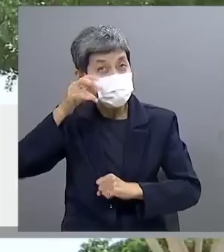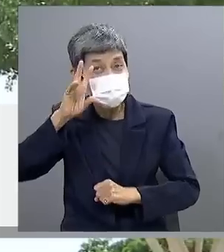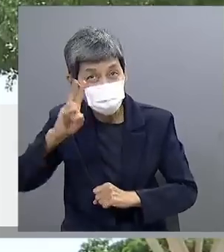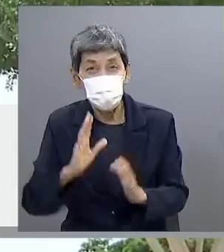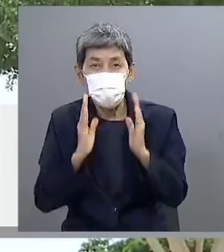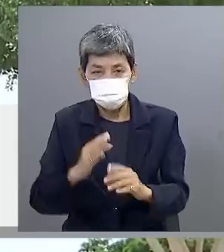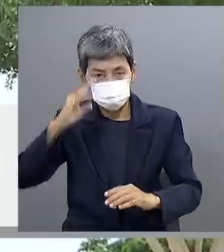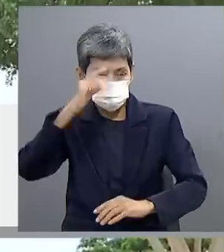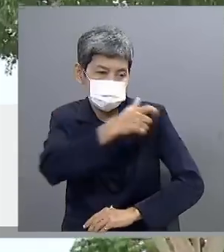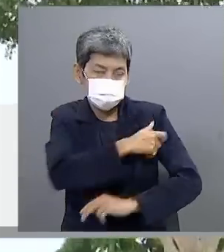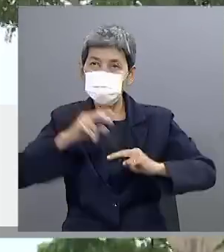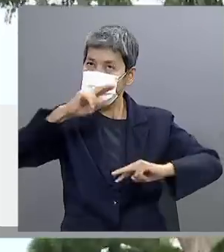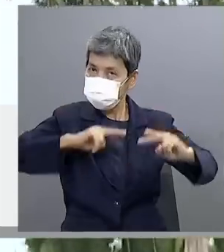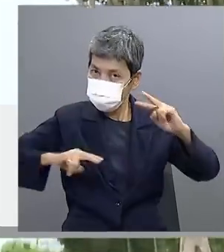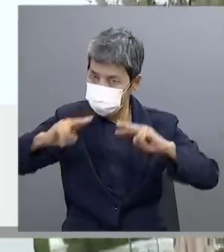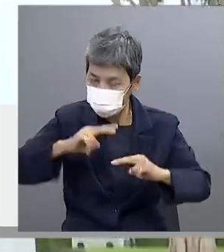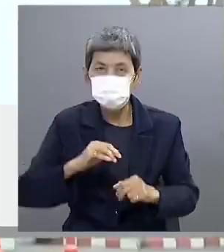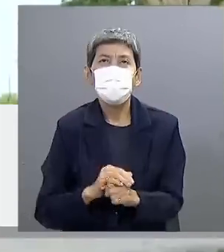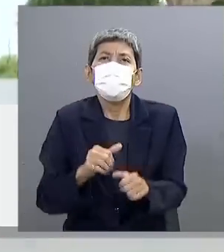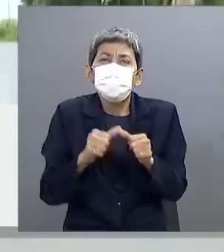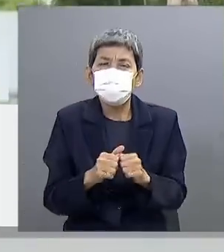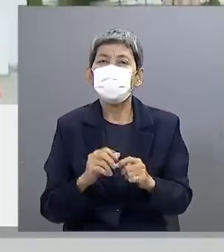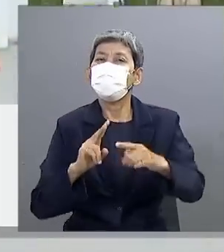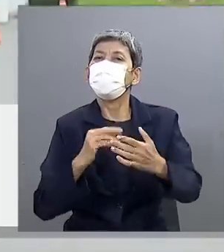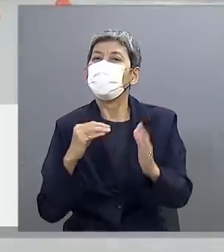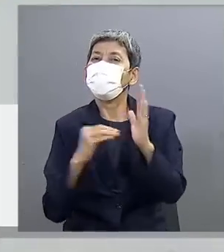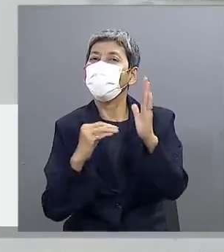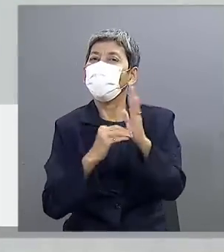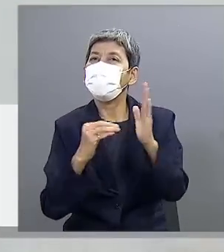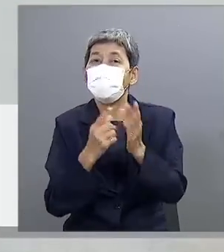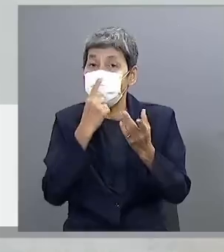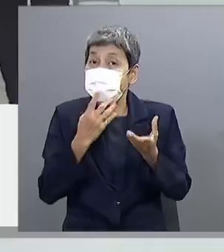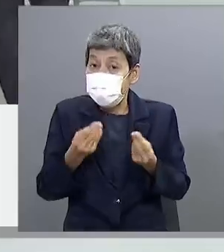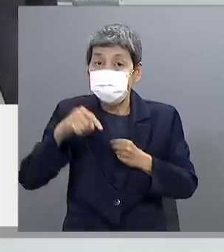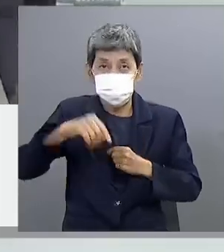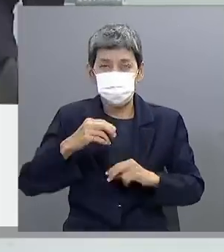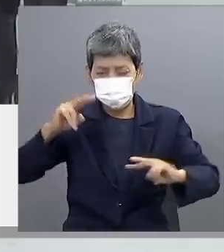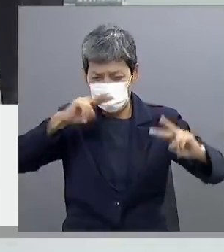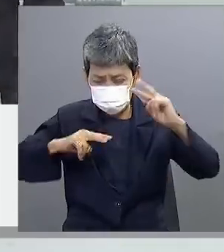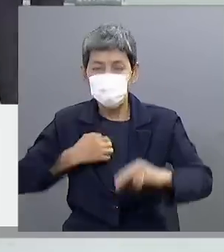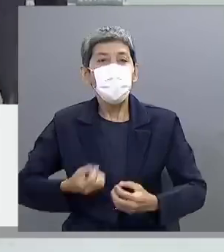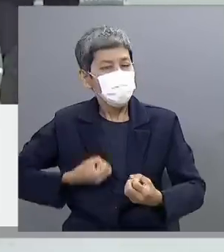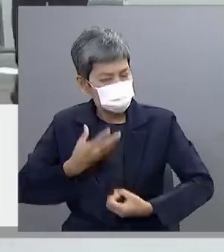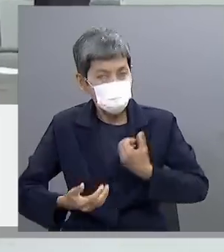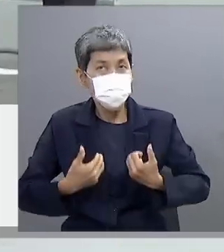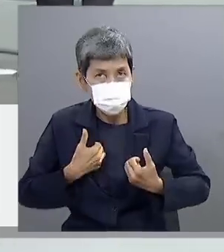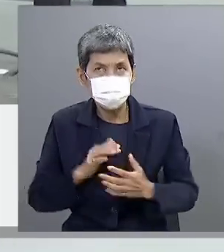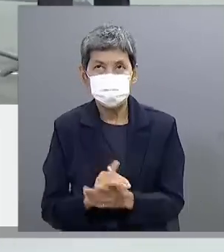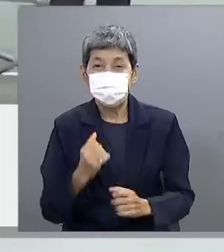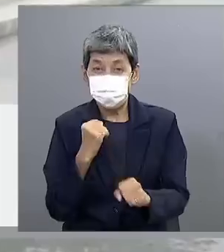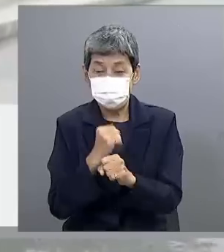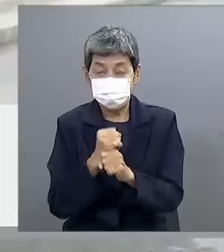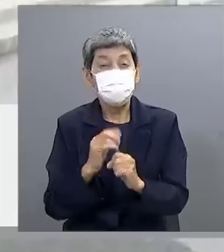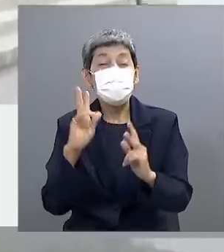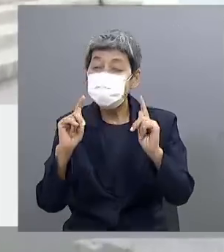ความปลอดภัยที่อยู่ประจำศาลาว่าการกทม.แห่งใหม่ที่ดินแดงแห่งนี้นะคะก็สะท้อนชัดเจนค่ะว่าการมีพื้นที่สีเขียวในสถ